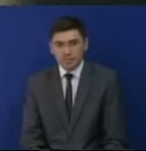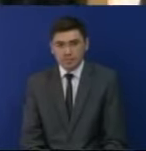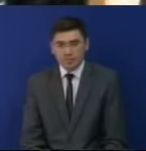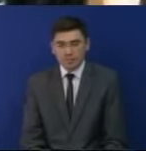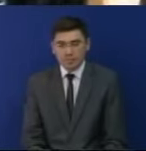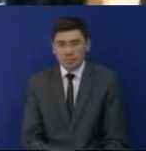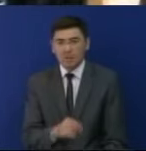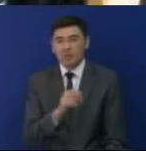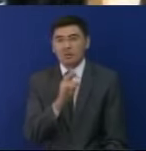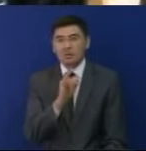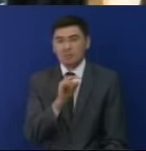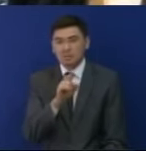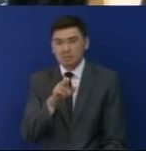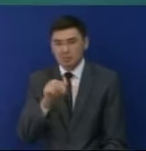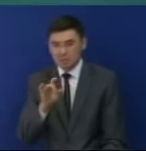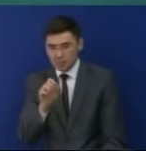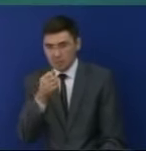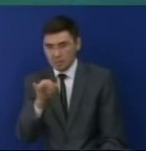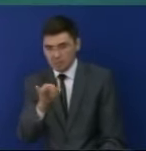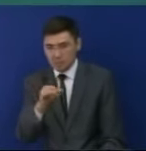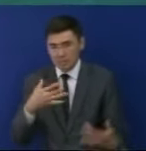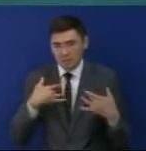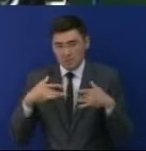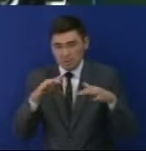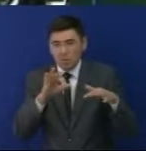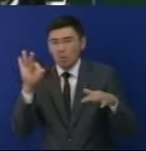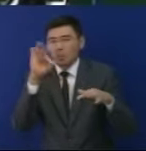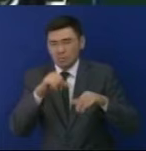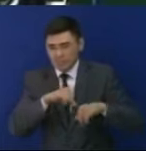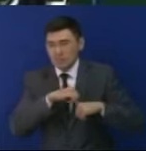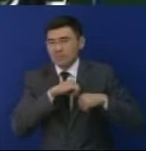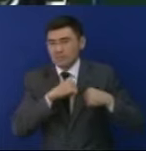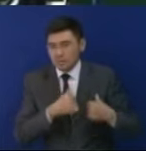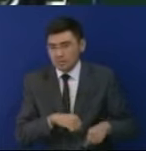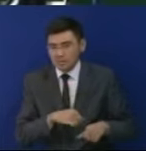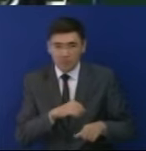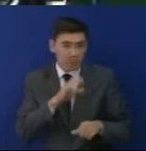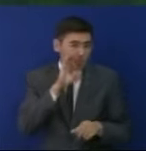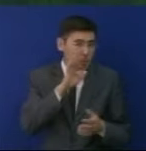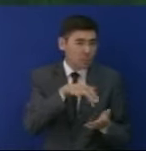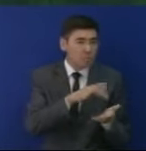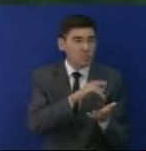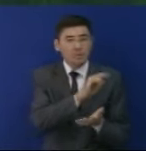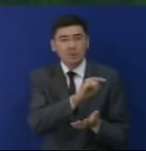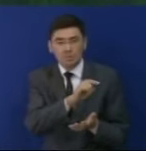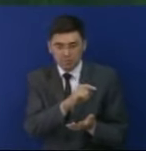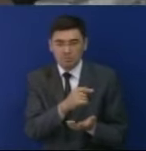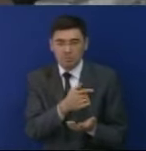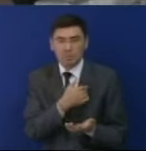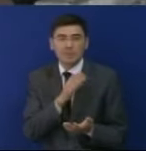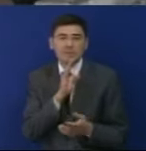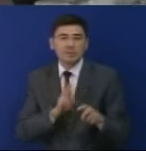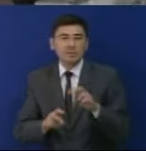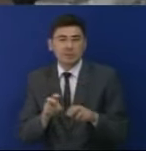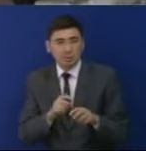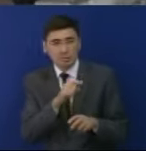«Бео Хаздарай» – это молодежный спектакль о любви. Молодые и красивые парни из города ищут себе невесту. Один из них – доцент, второй – поэт,